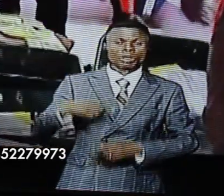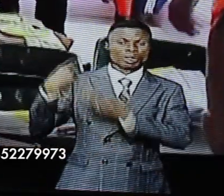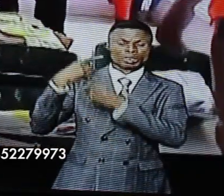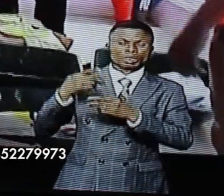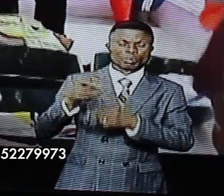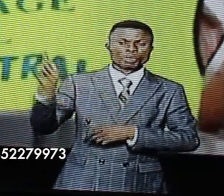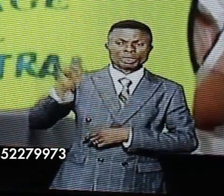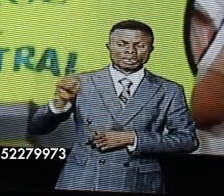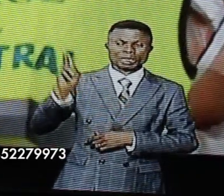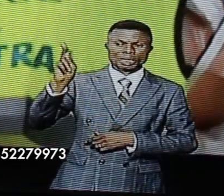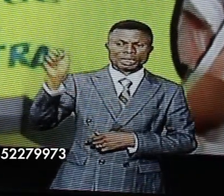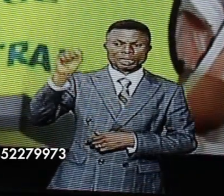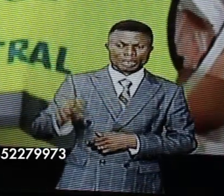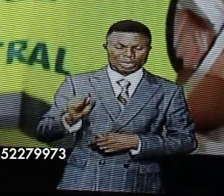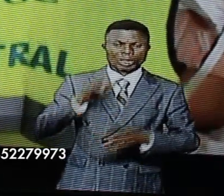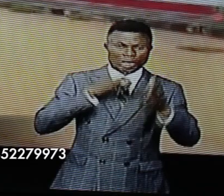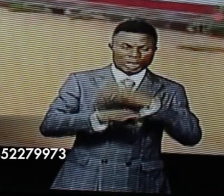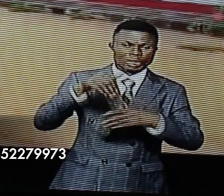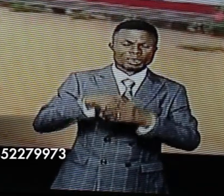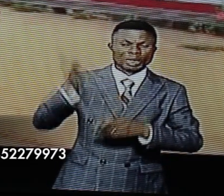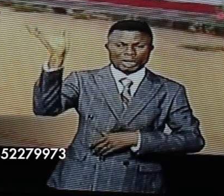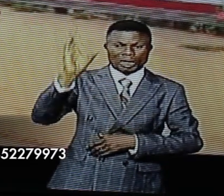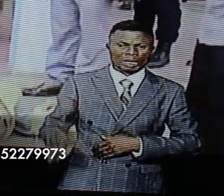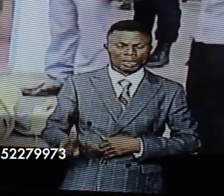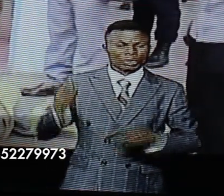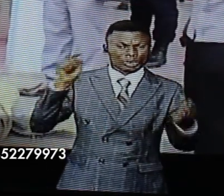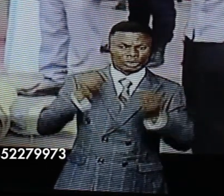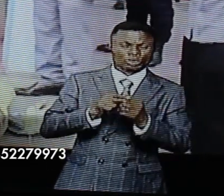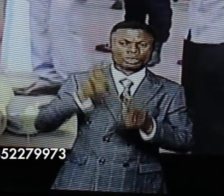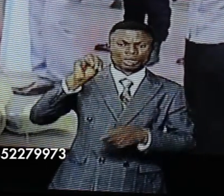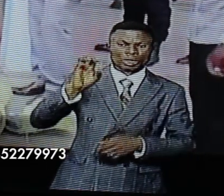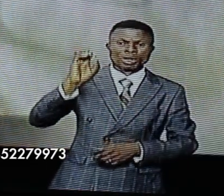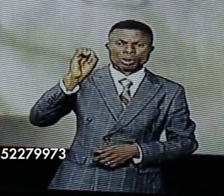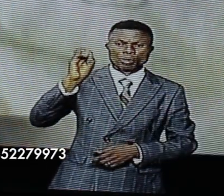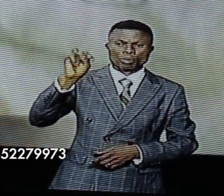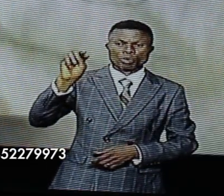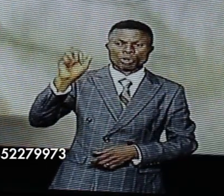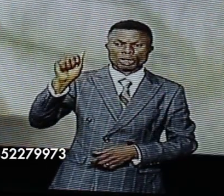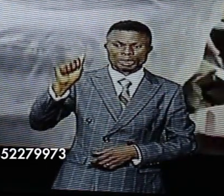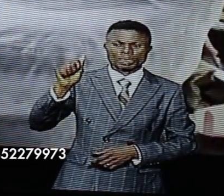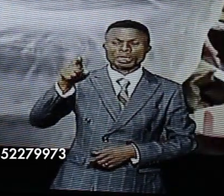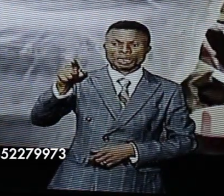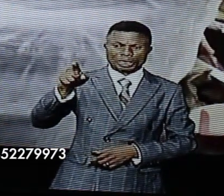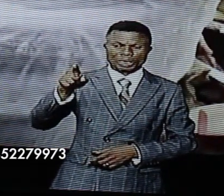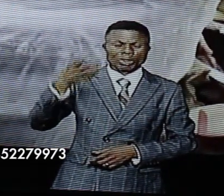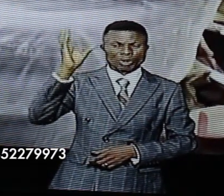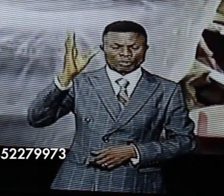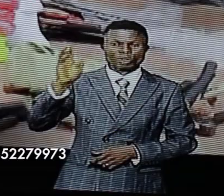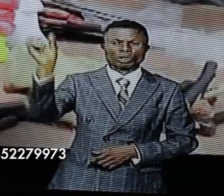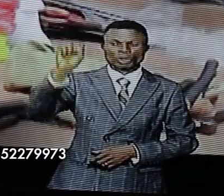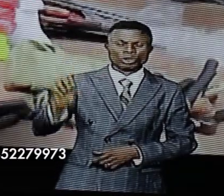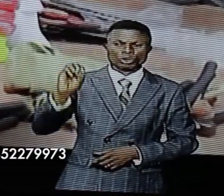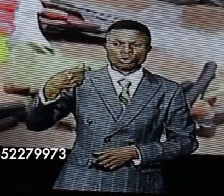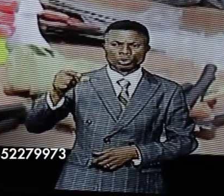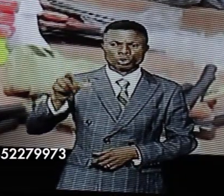de Kasangoulou, point d'entrée de la province du Congo central jusqu'à Mwanga, en passant par Banzangungu, Songololo,